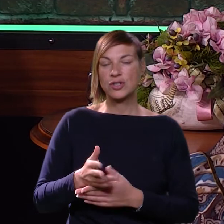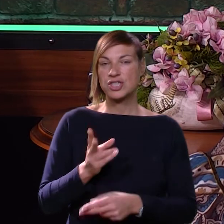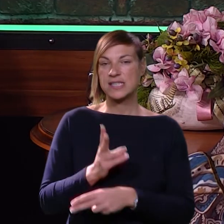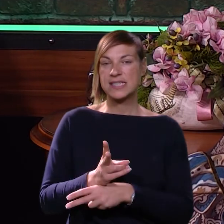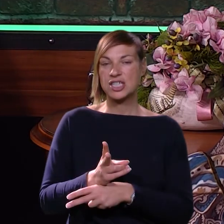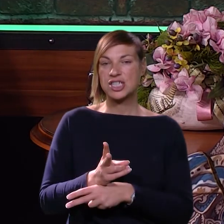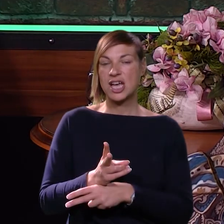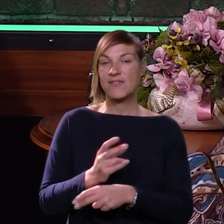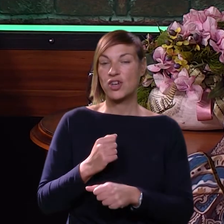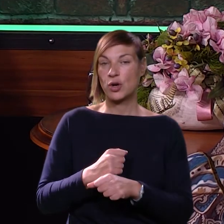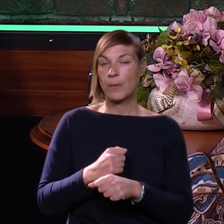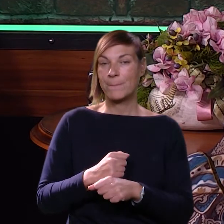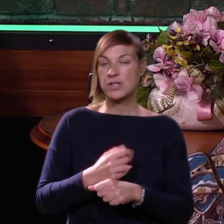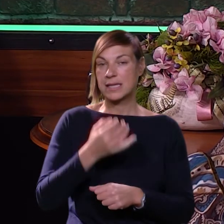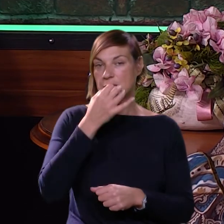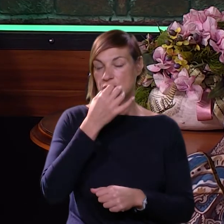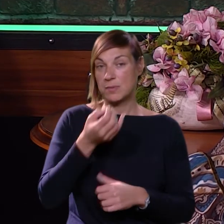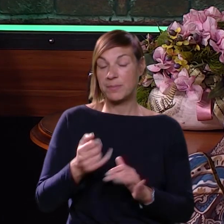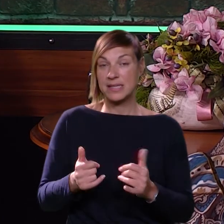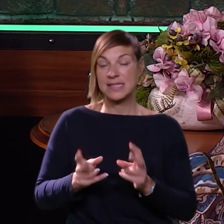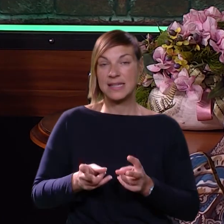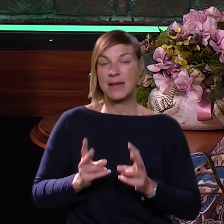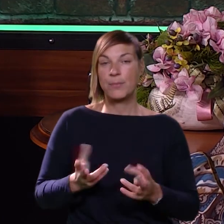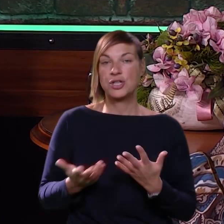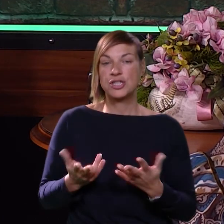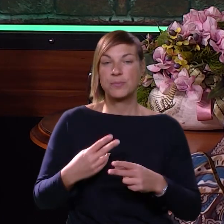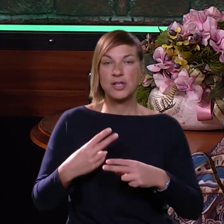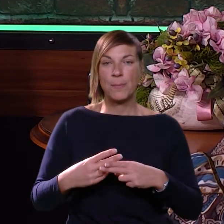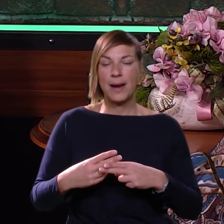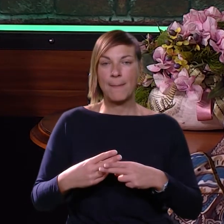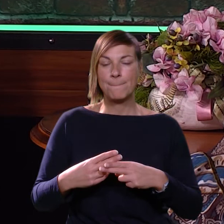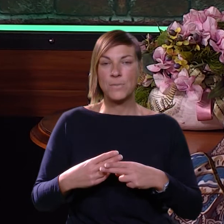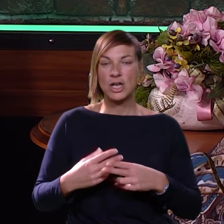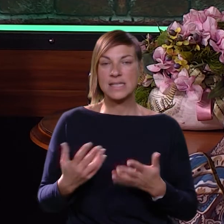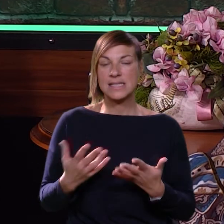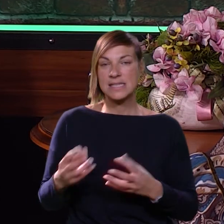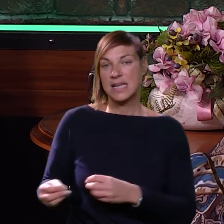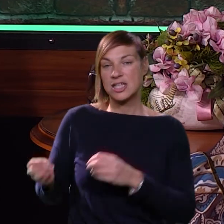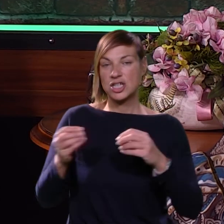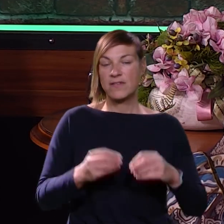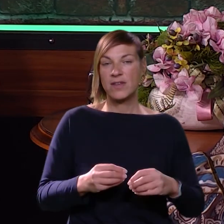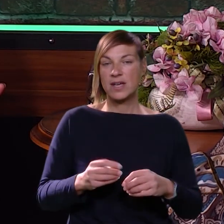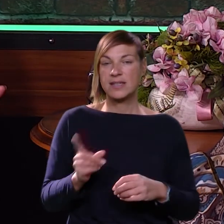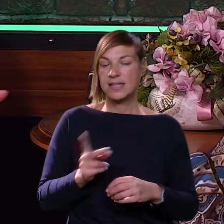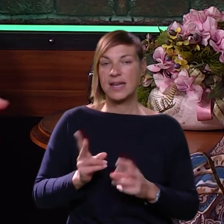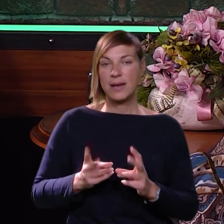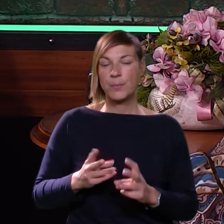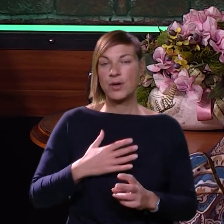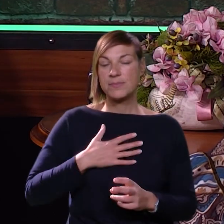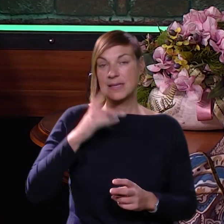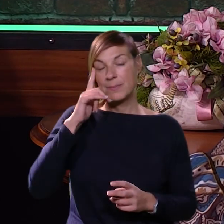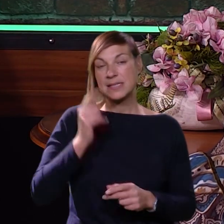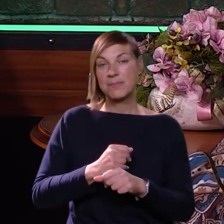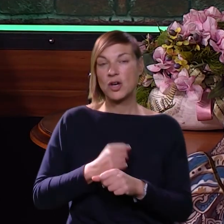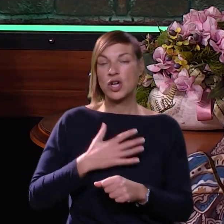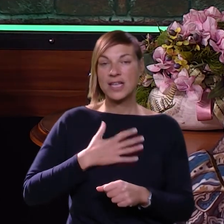sa državnog posla, da su me pitali, pa dobro, si ti ne bojiš, mislim, s obzirom na bolest, da ti se neće vratiti. Ne bojim se, jer